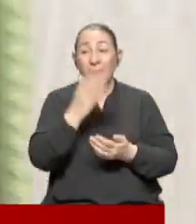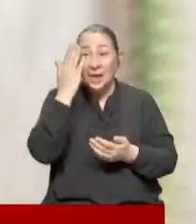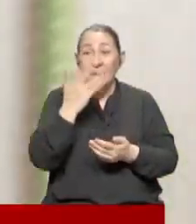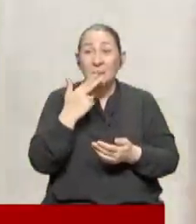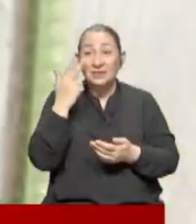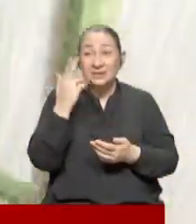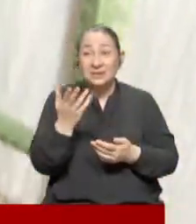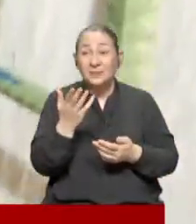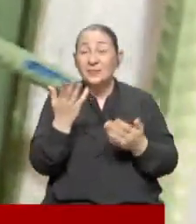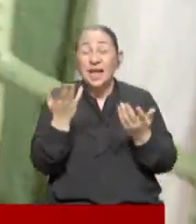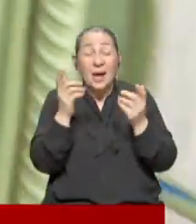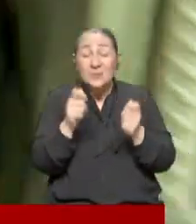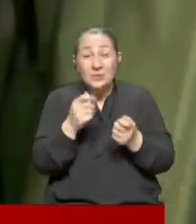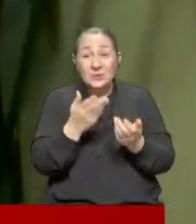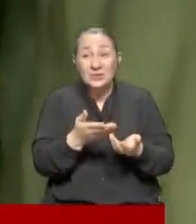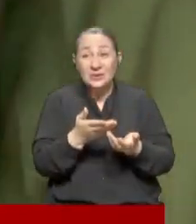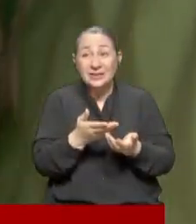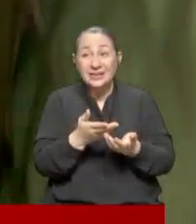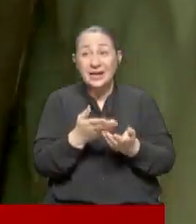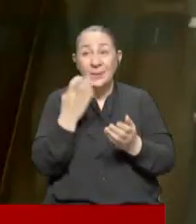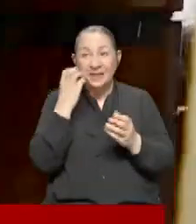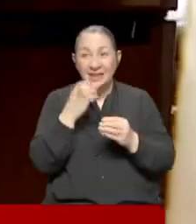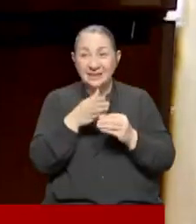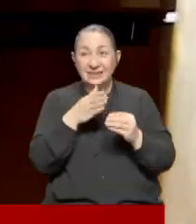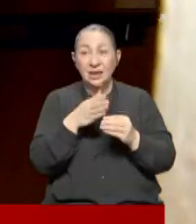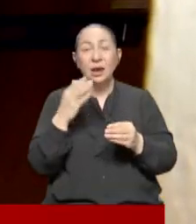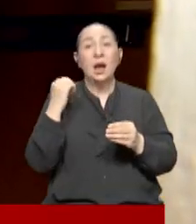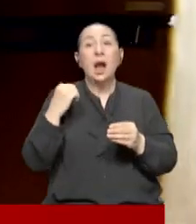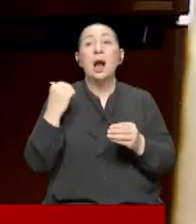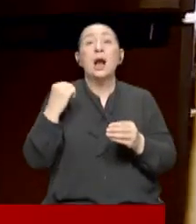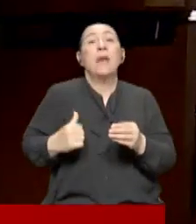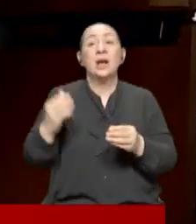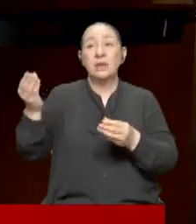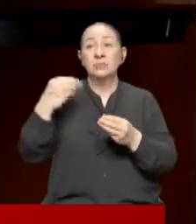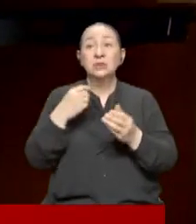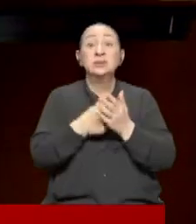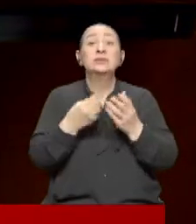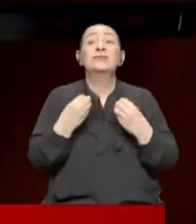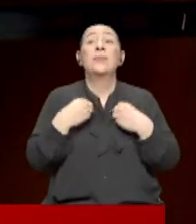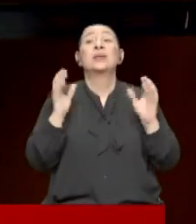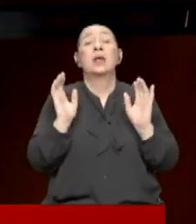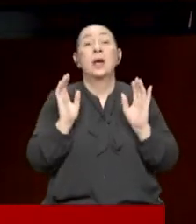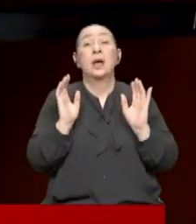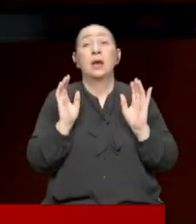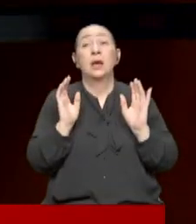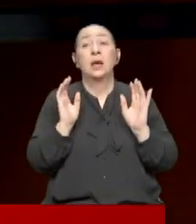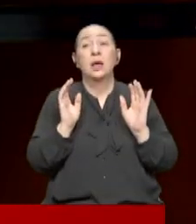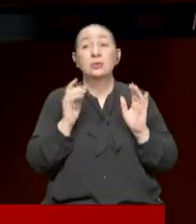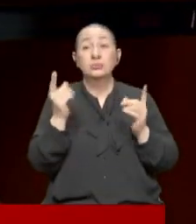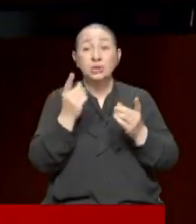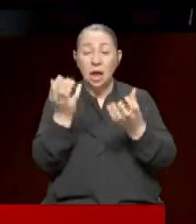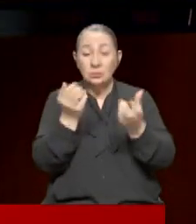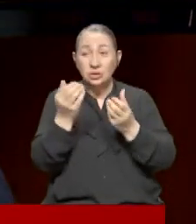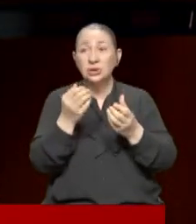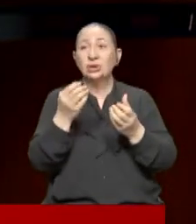ablacığım Ne yapıyorsun patates kaymakamlıktan geliyor İsim vermedi daha bir